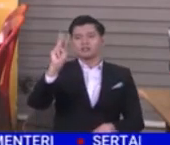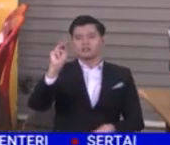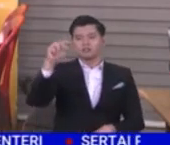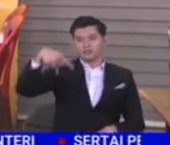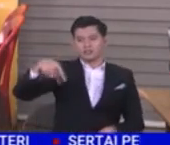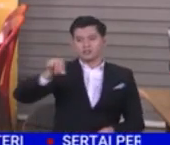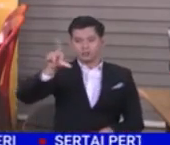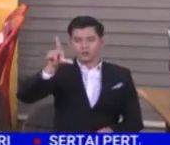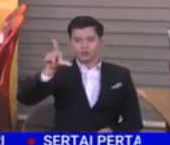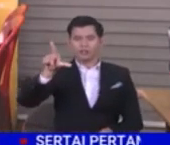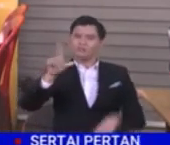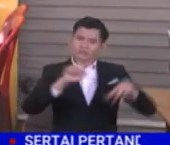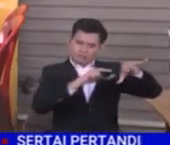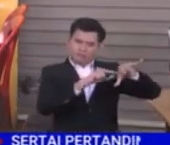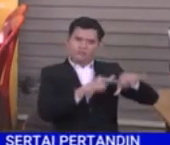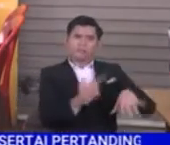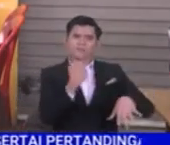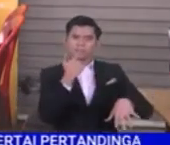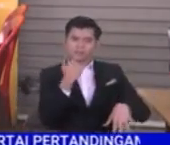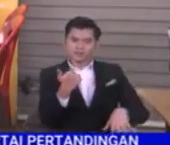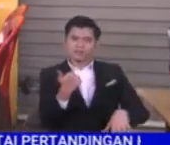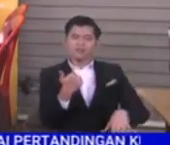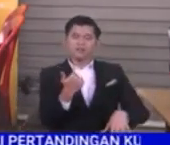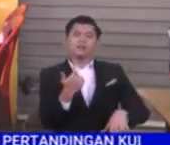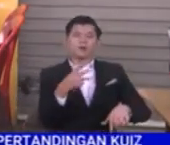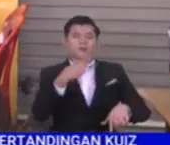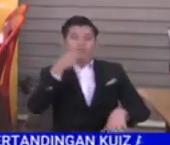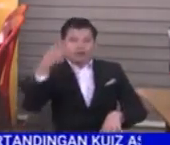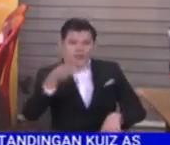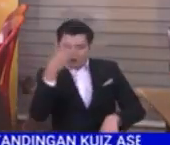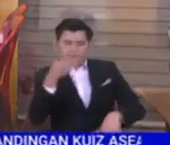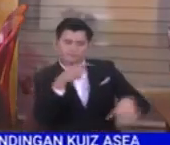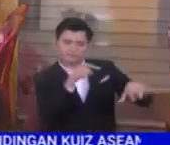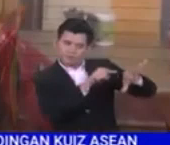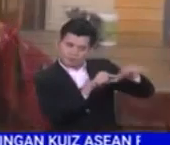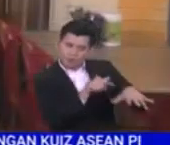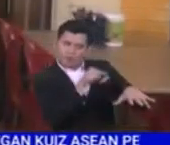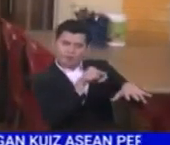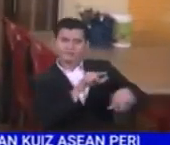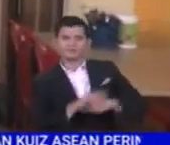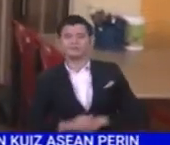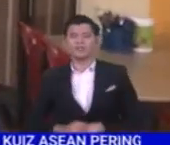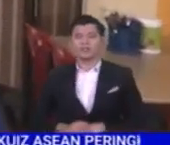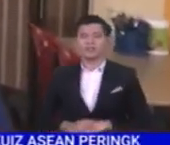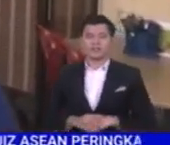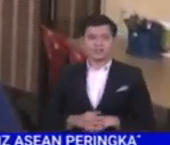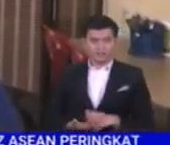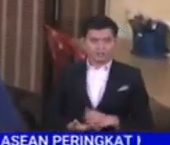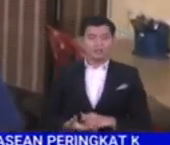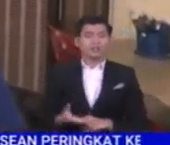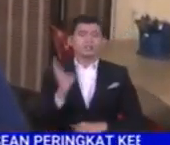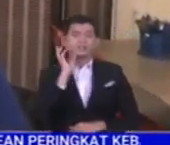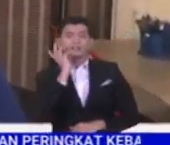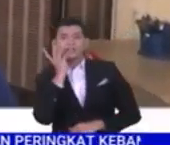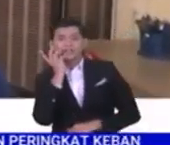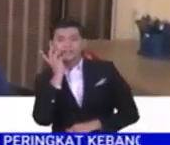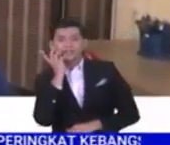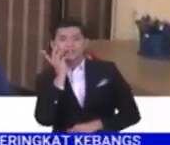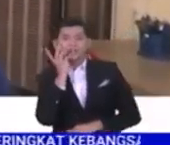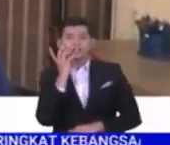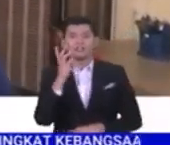pun sedap dengan aroma yang timbul daripada daun tu. Nasi dagang ni satu-satunya kat Rompin pakai daun simpul.